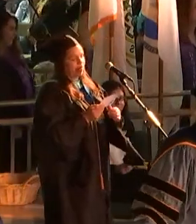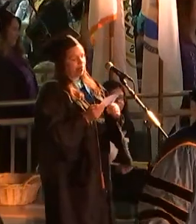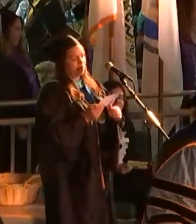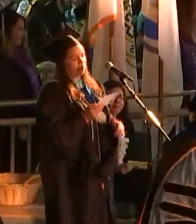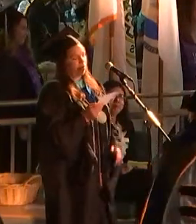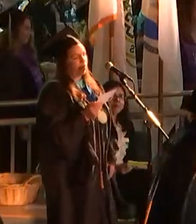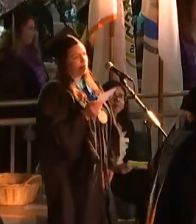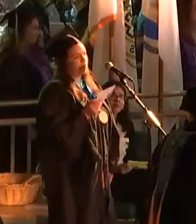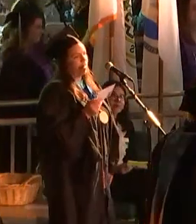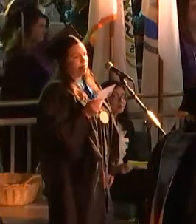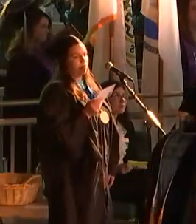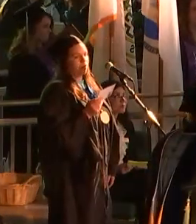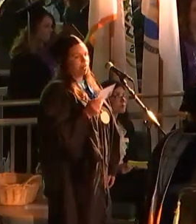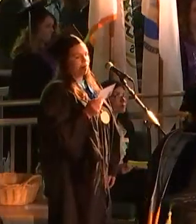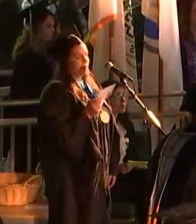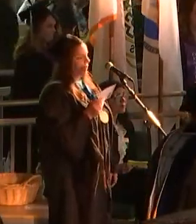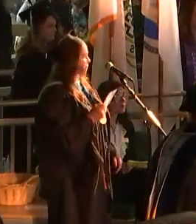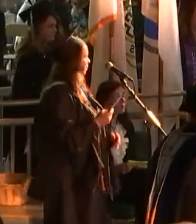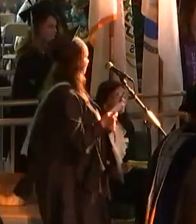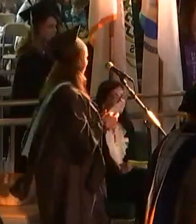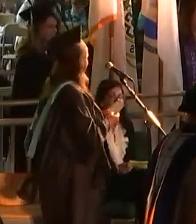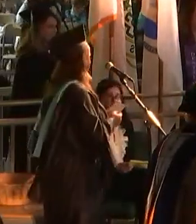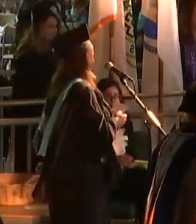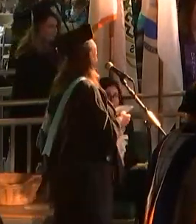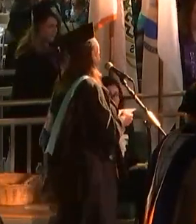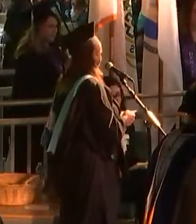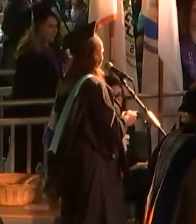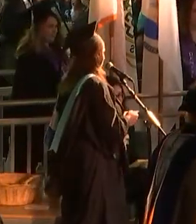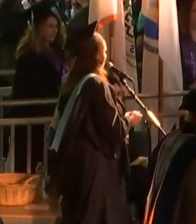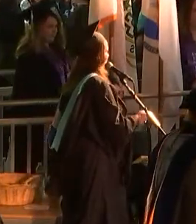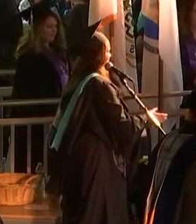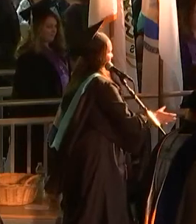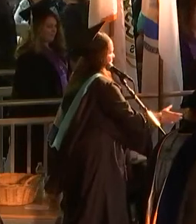Savannah M. Carvalho, magna cum laude.